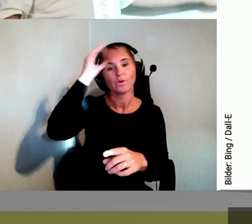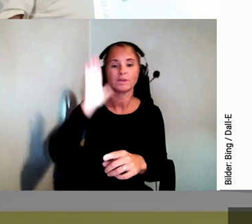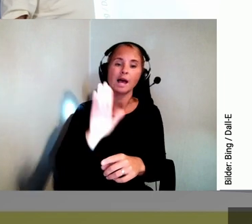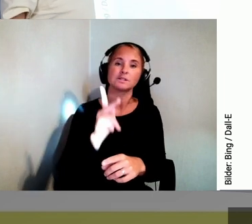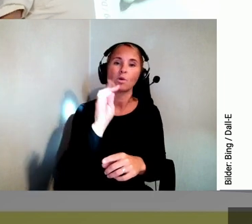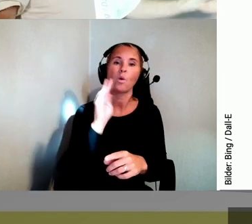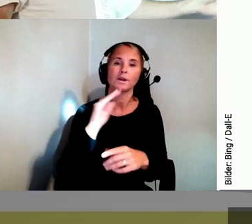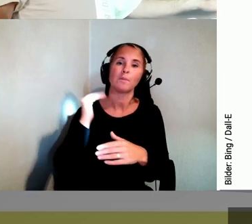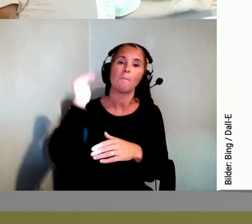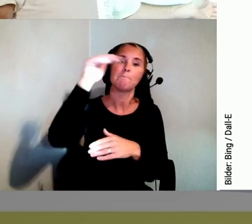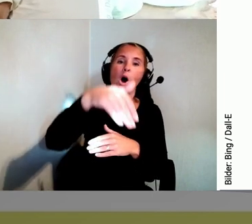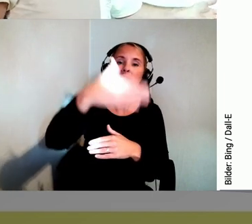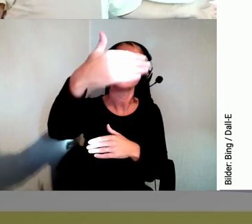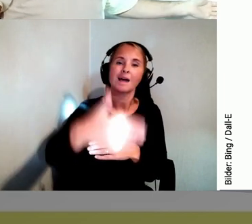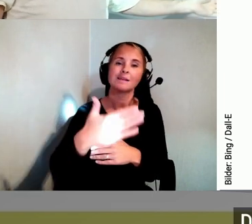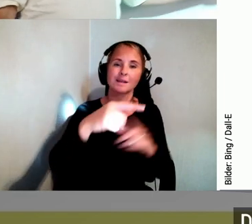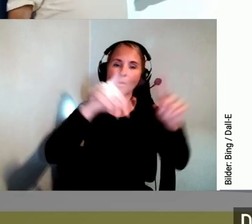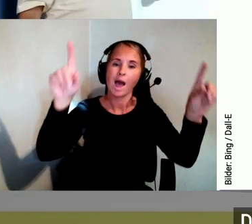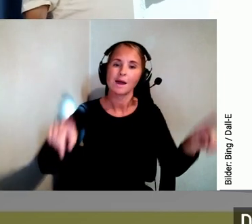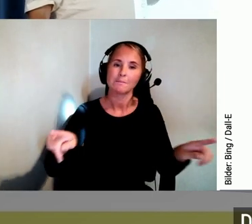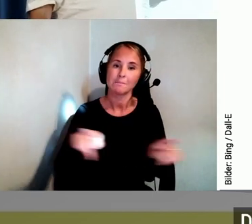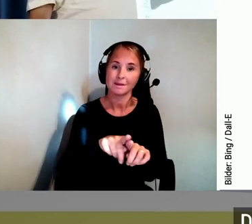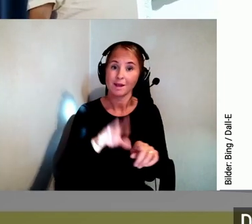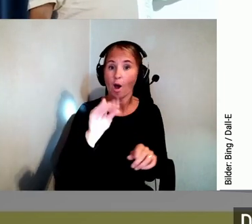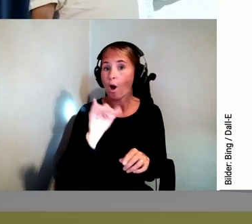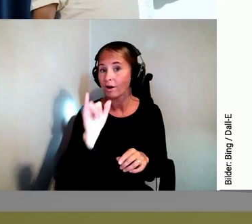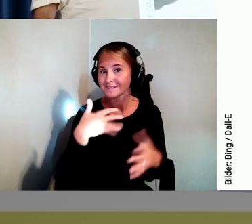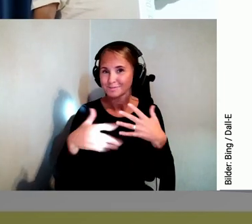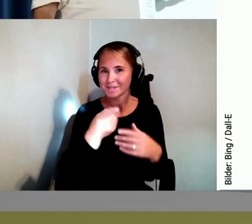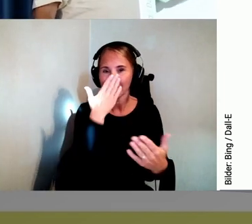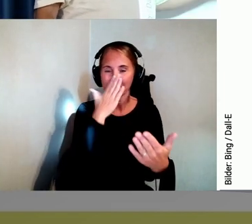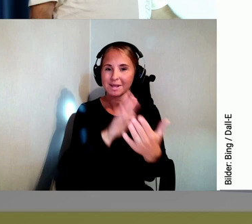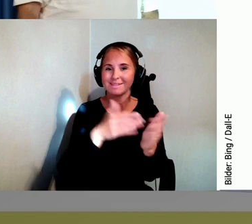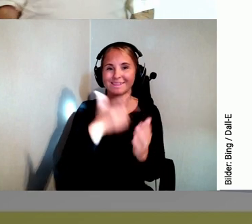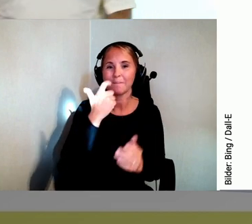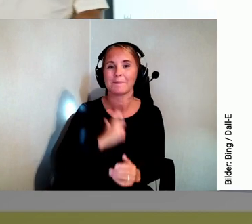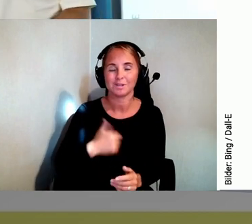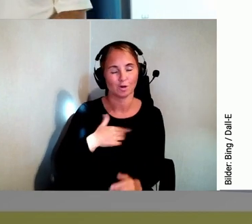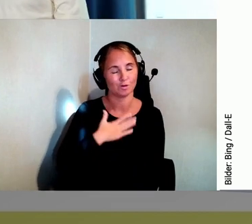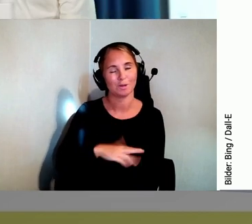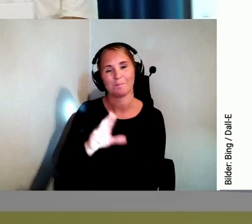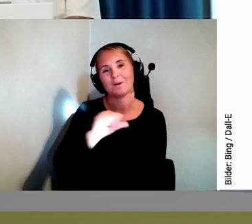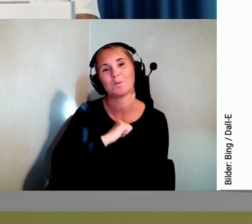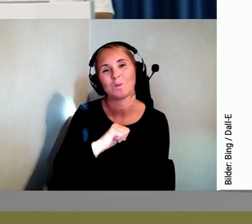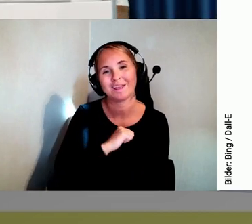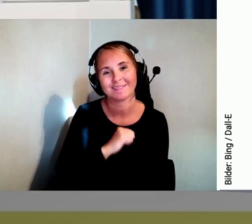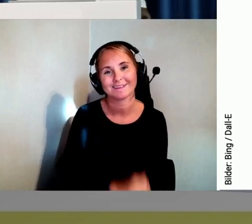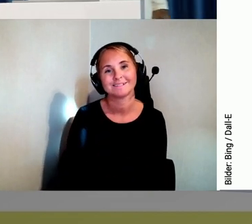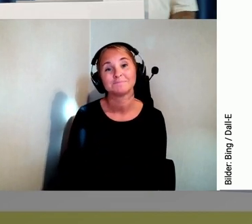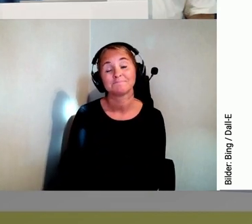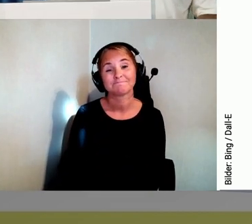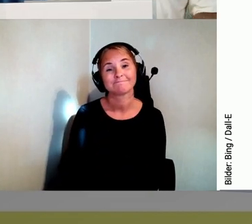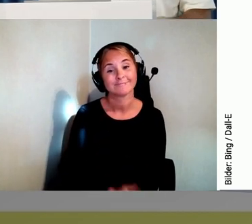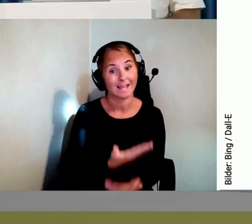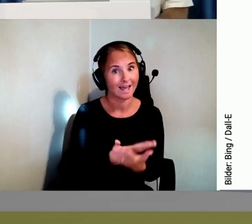baksidan om skärmen Det var AI som gjorde den här bilden till mig så jag tyckte det var väldigt roligt så han det var inte